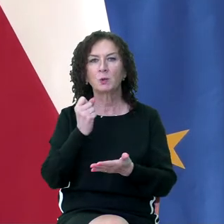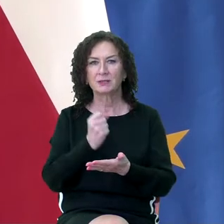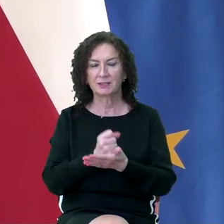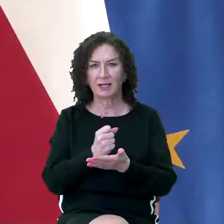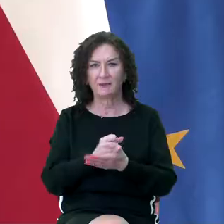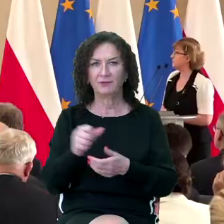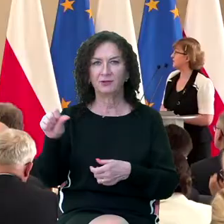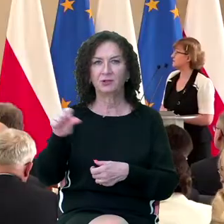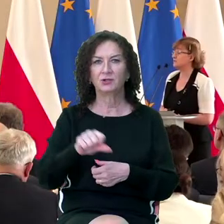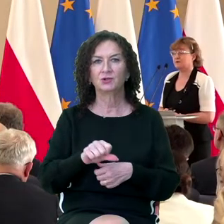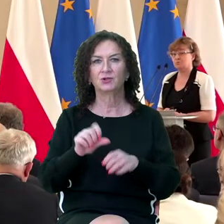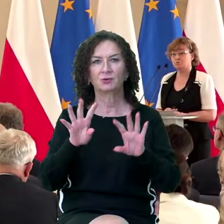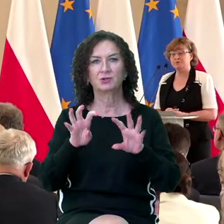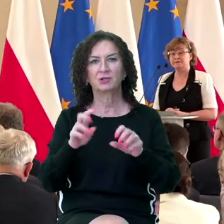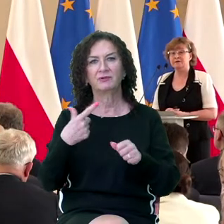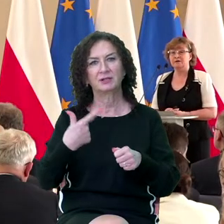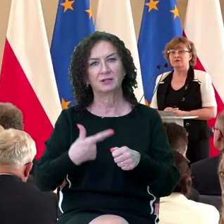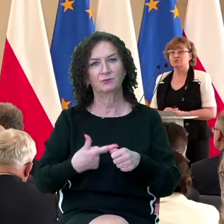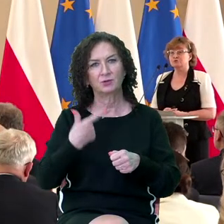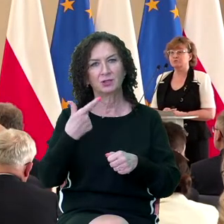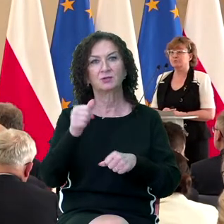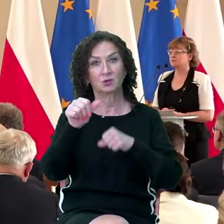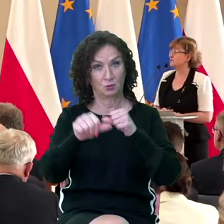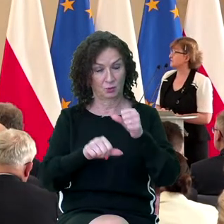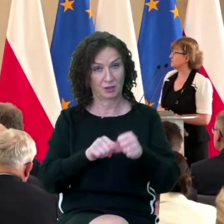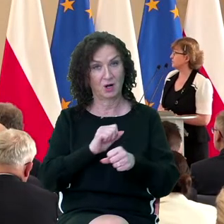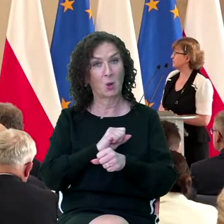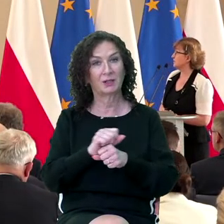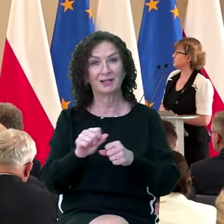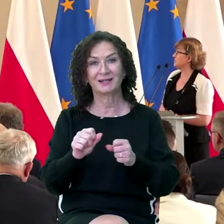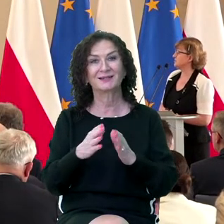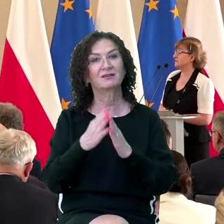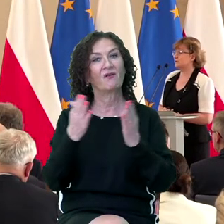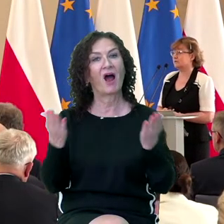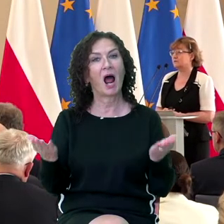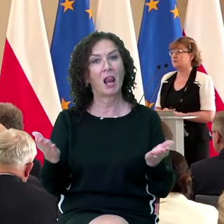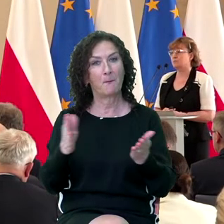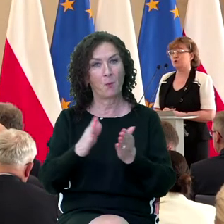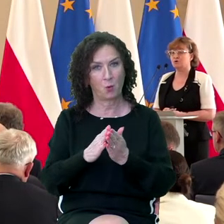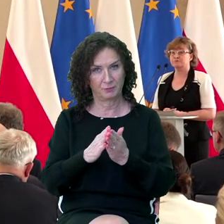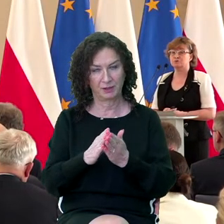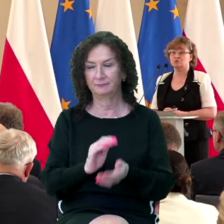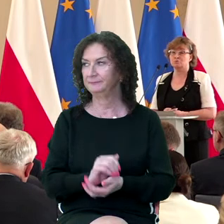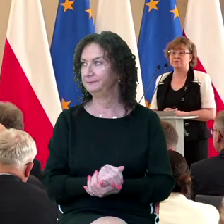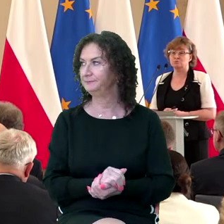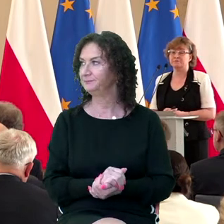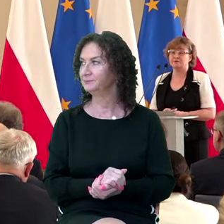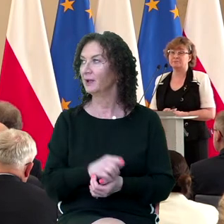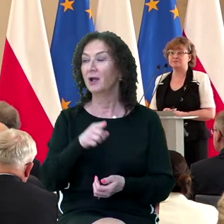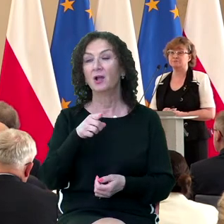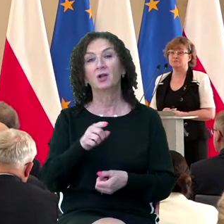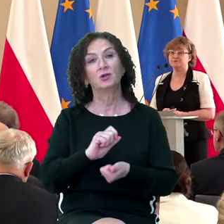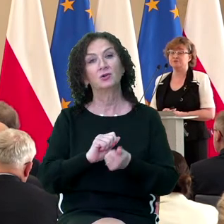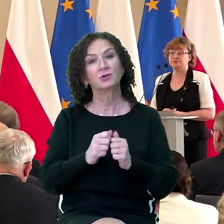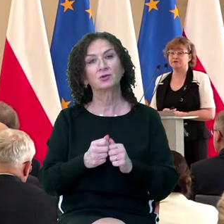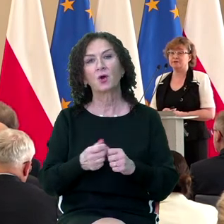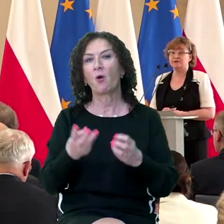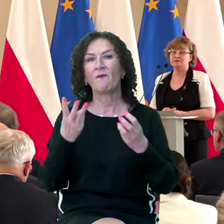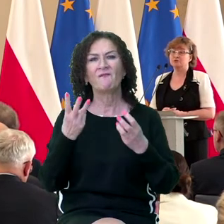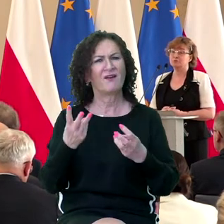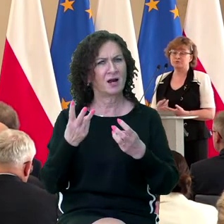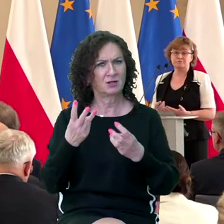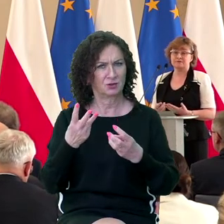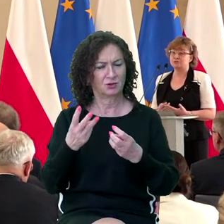1922 właśnie w publikacji w albumie. To są pierwsze strony właśnie tych epokowych dokumentów. Jak Państwo widzicie,